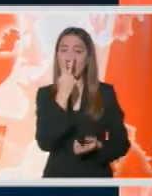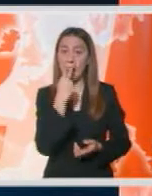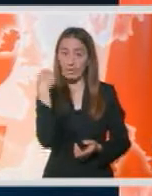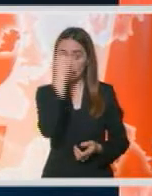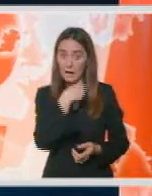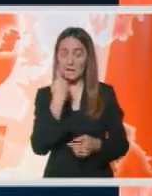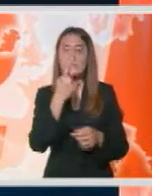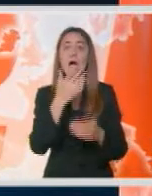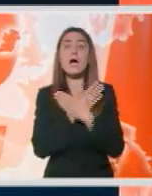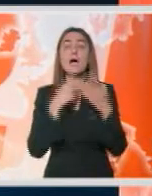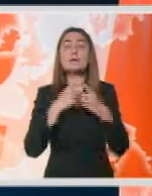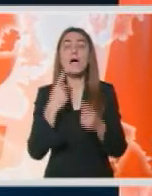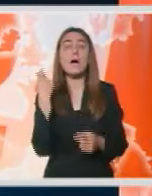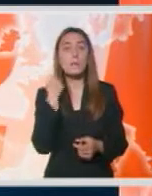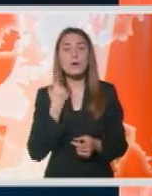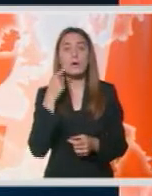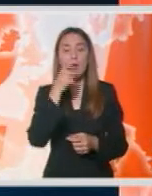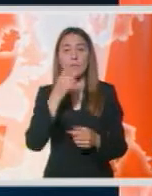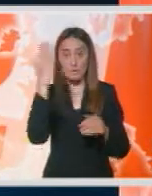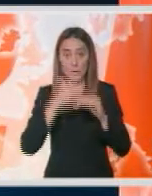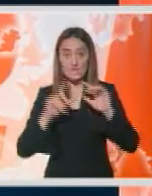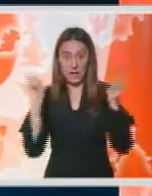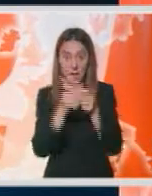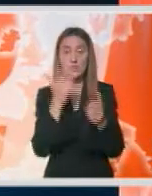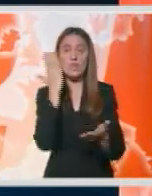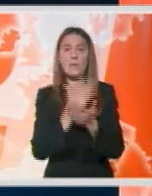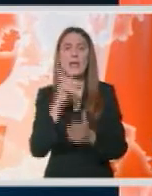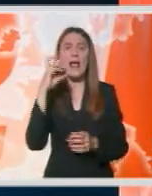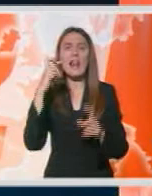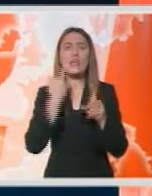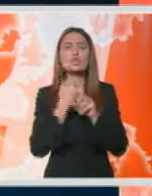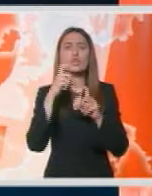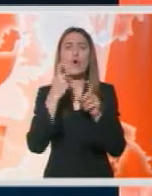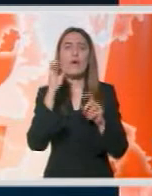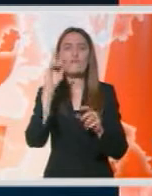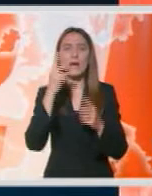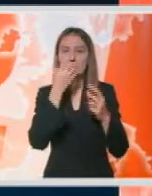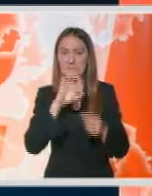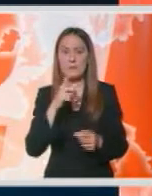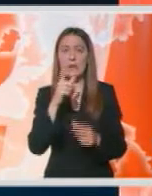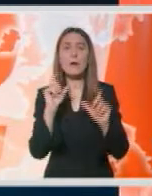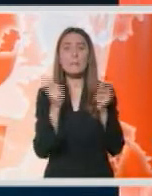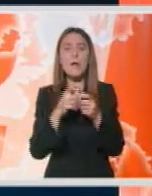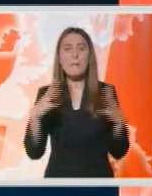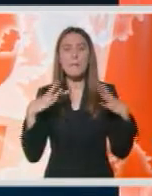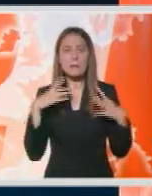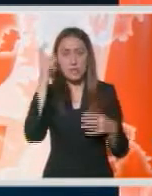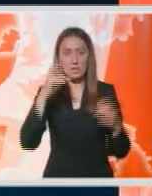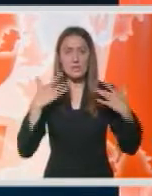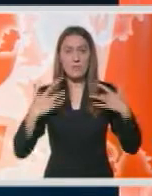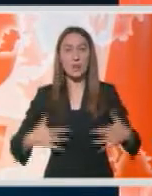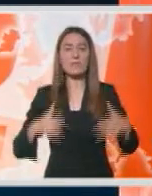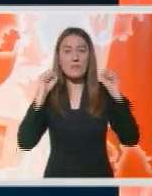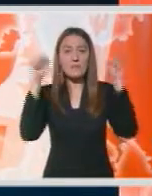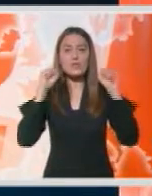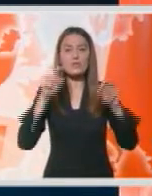maloletnog lica za pornografiju. Poslednje hapšenje bilo je u Leskovcu, gde je policija privela penzionisanog profesora